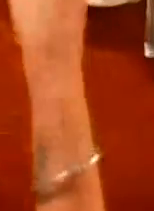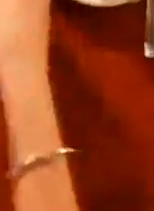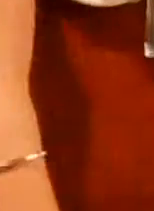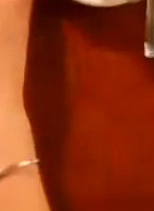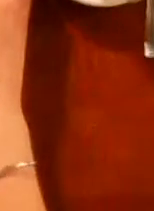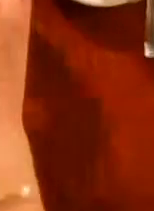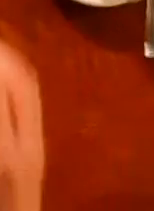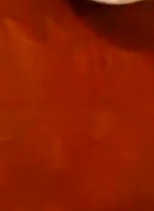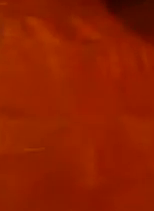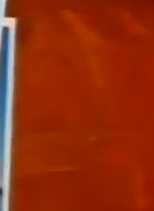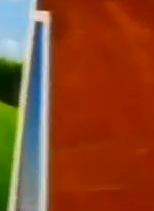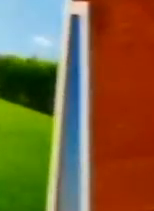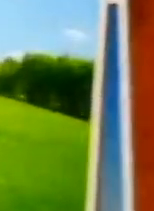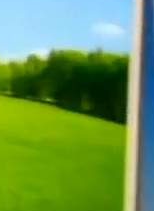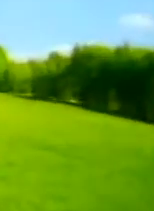Labāk tepat.